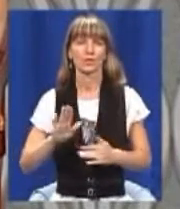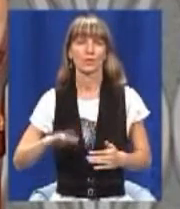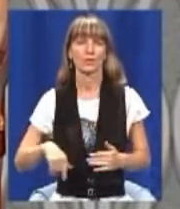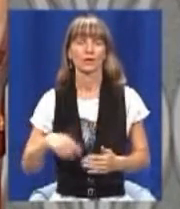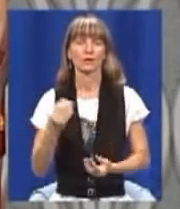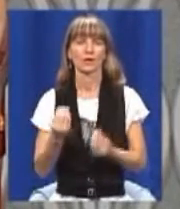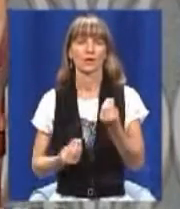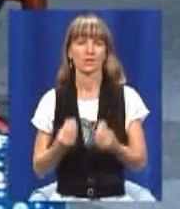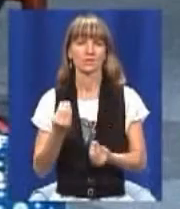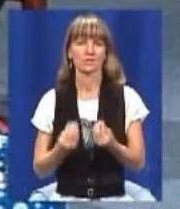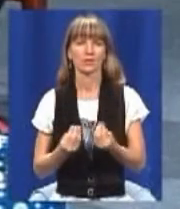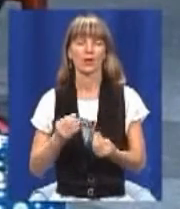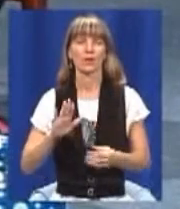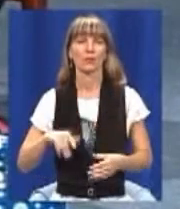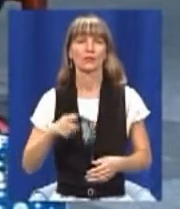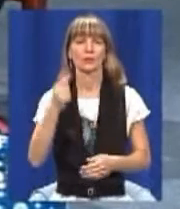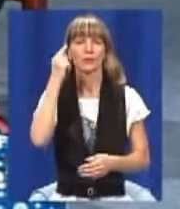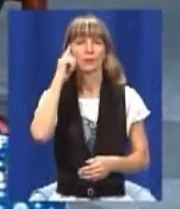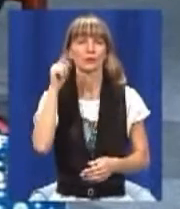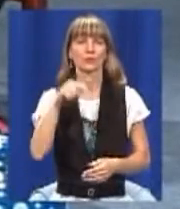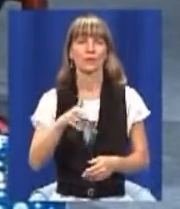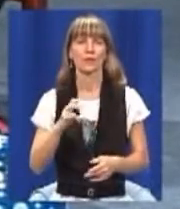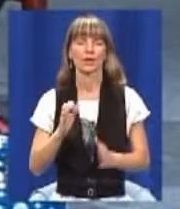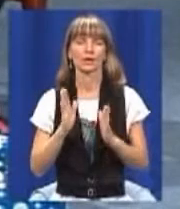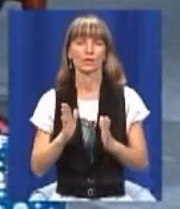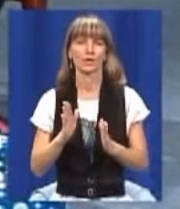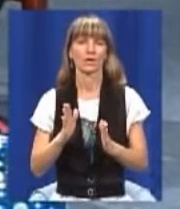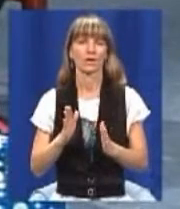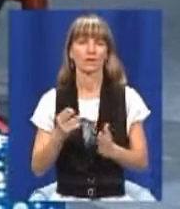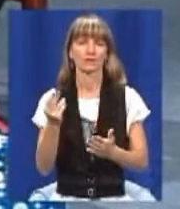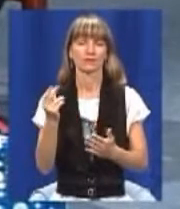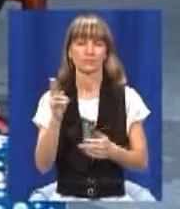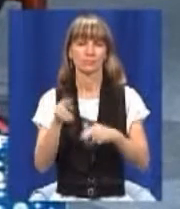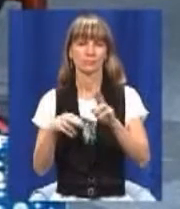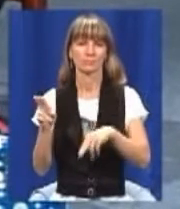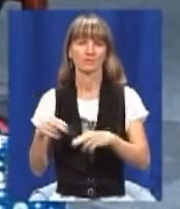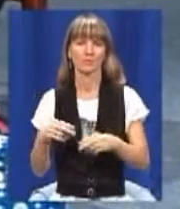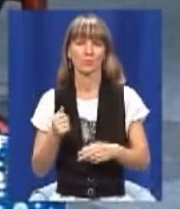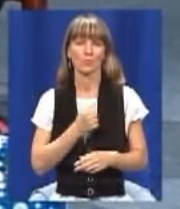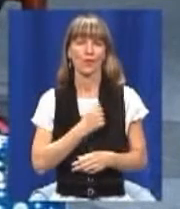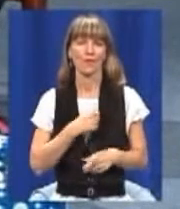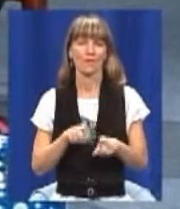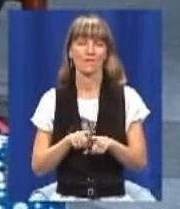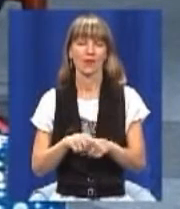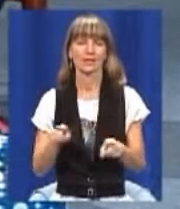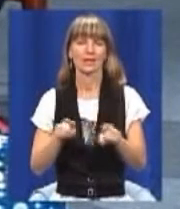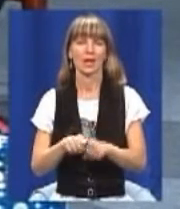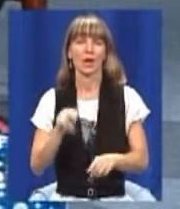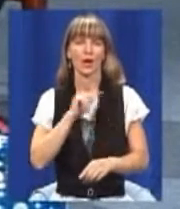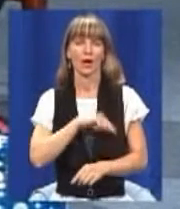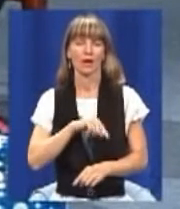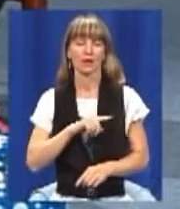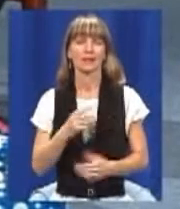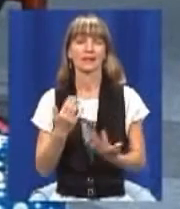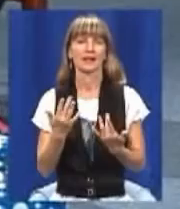начебто граються, а потім ти розумієш, що там не лише таке забарвлення бойове, а навіть і такий характер, тому що деякі риси